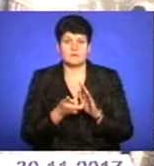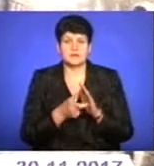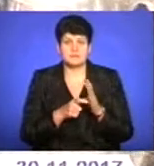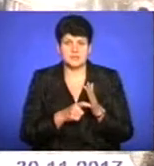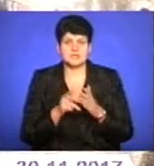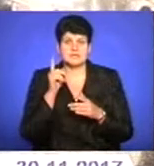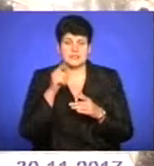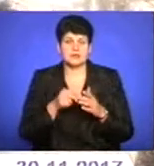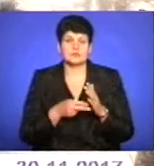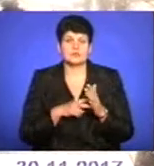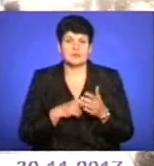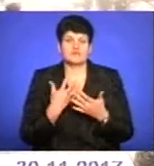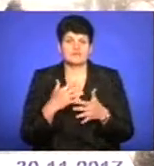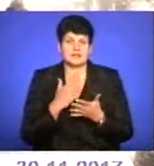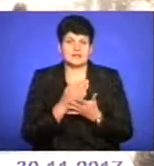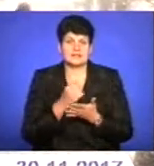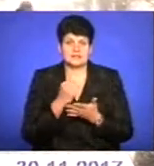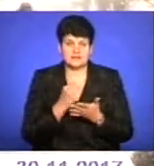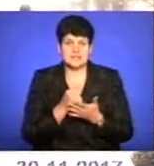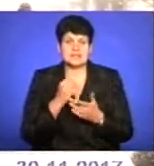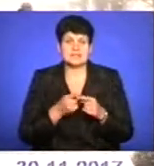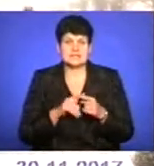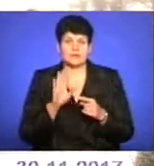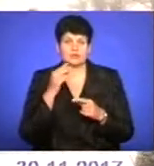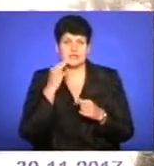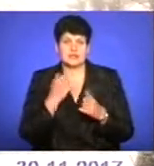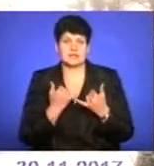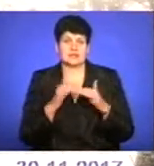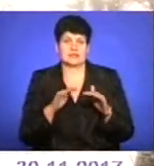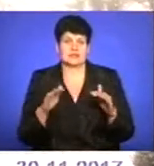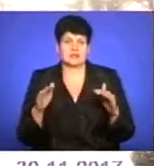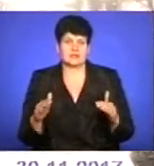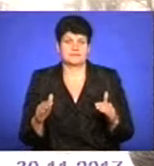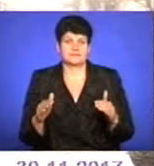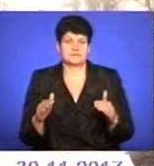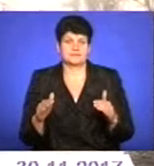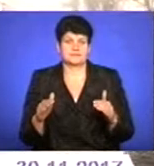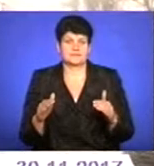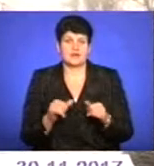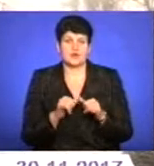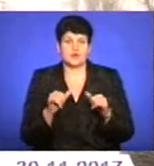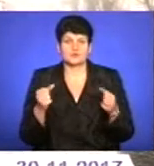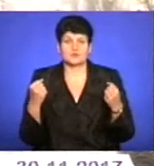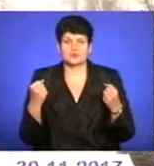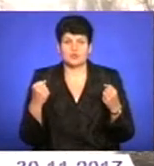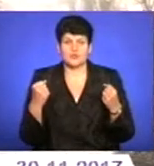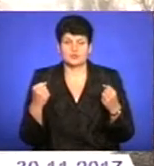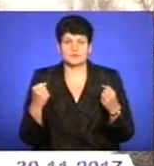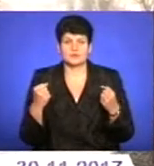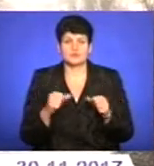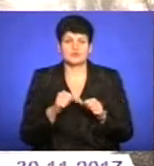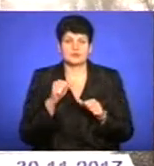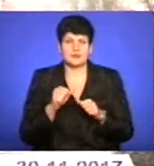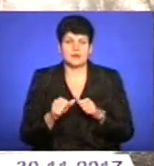затверджений план про це, то це буде краще і для дітей, і для розвитку спорту, ну,